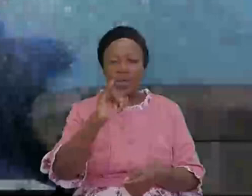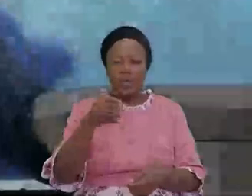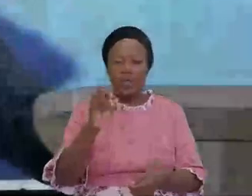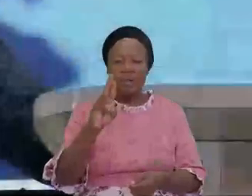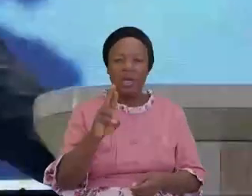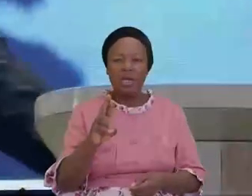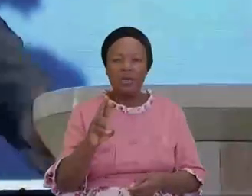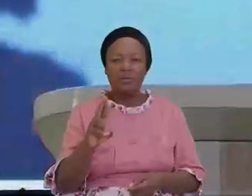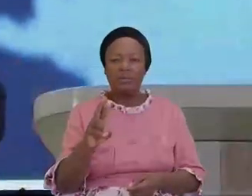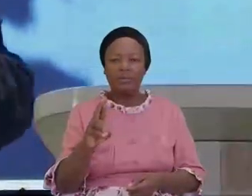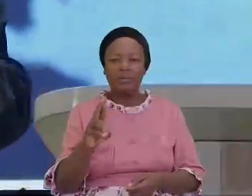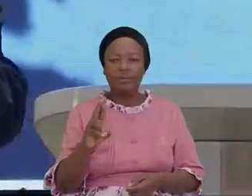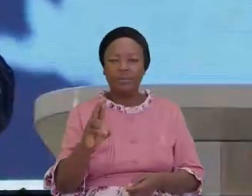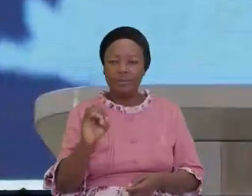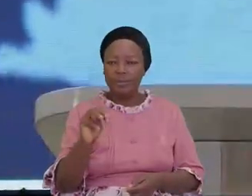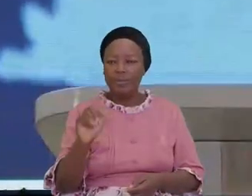Jérémie, la parole dans sa bouche.